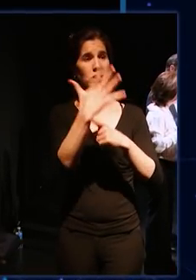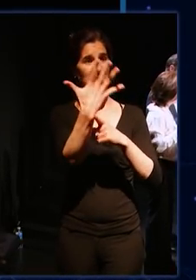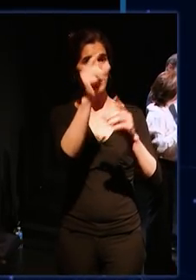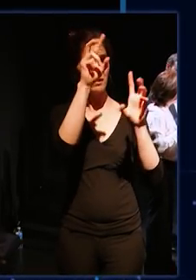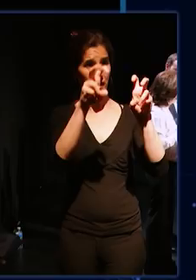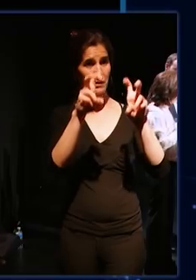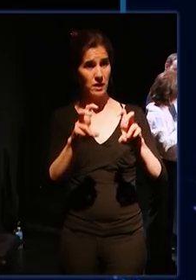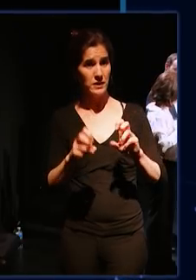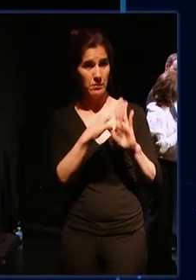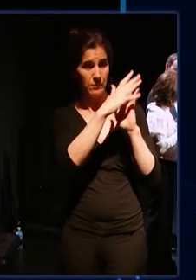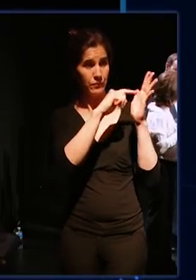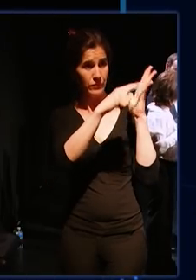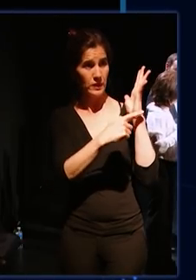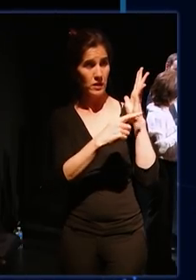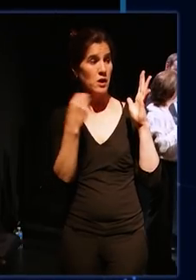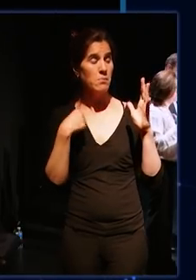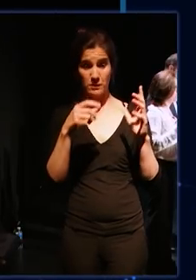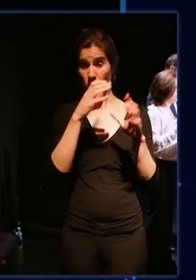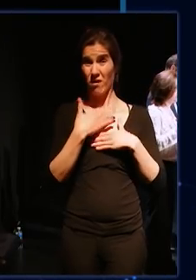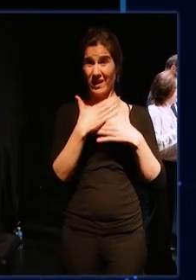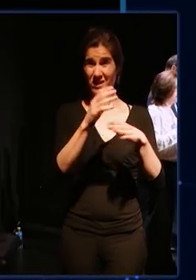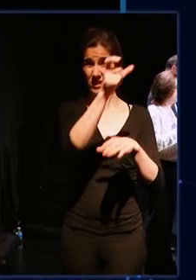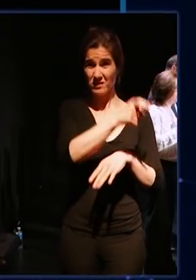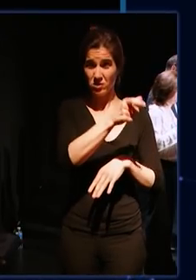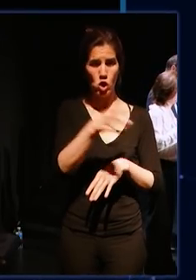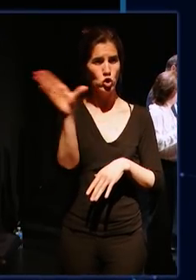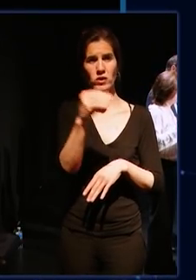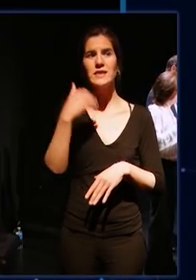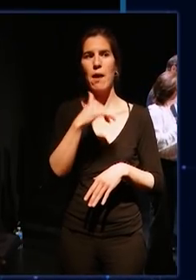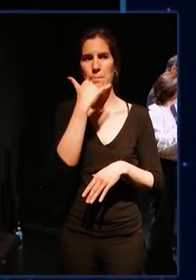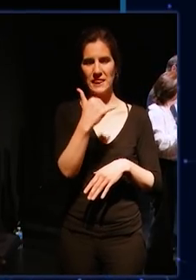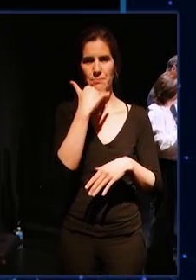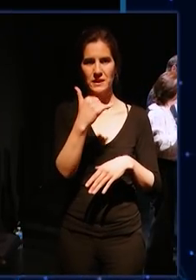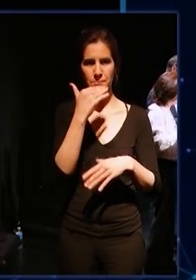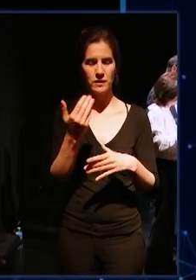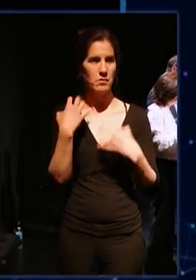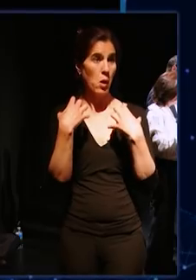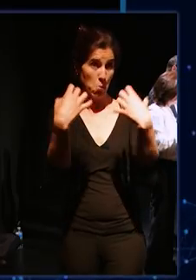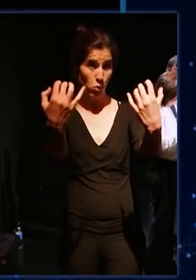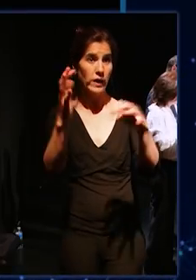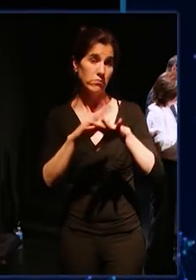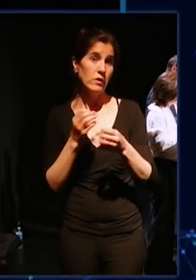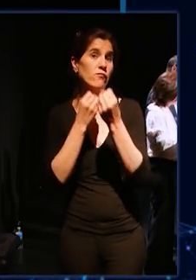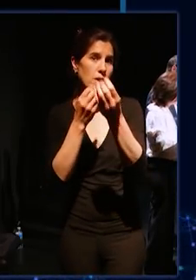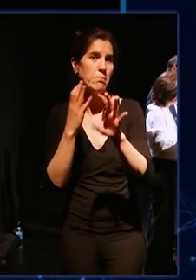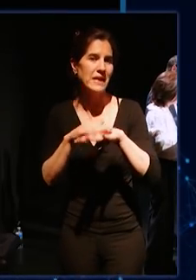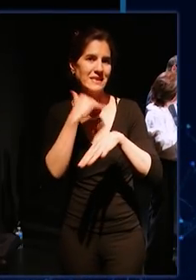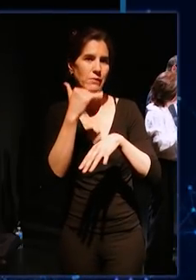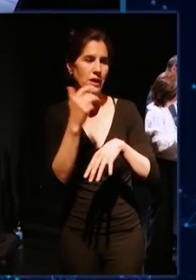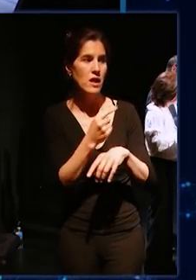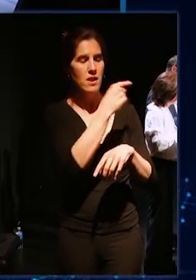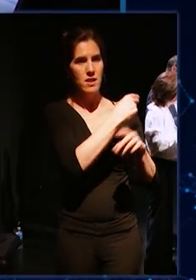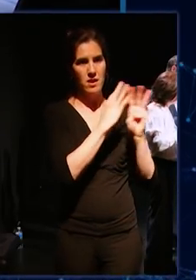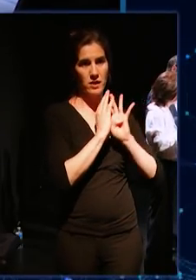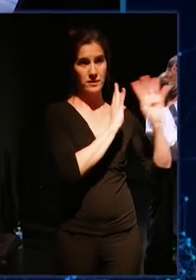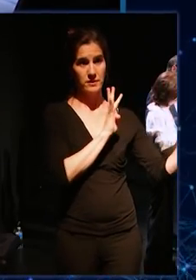cinc temes els coneixen tots els candidats, això informem també al públic d'aquí i a que està a casa seva també. Ells han conegut prèviament els cinc